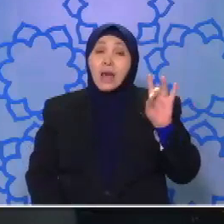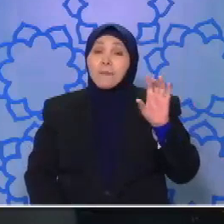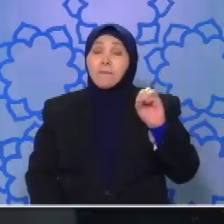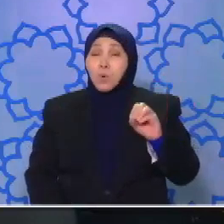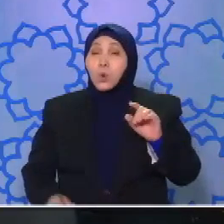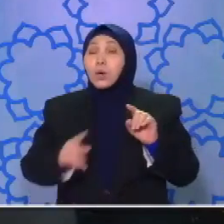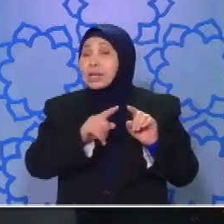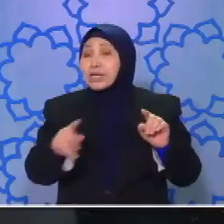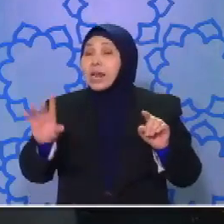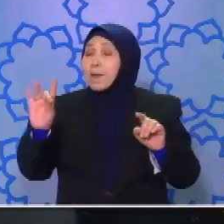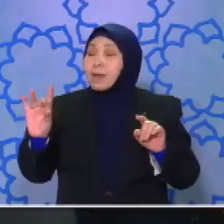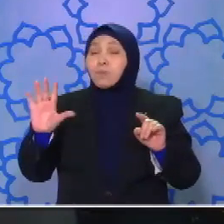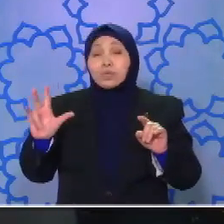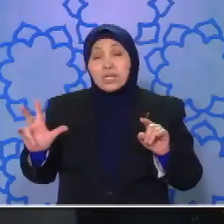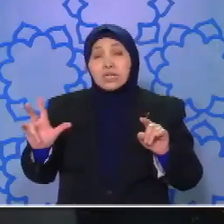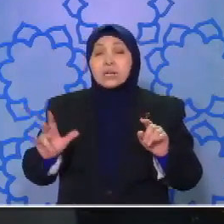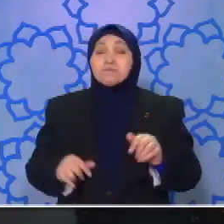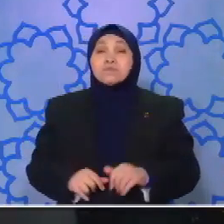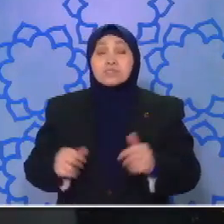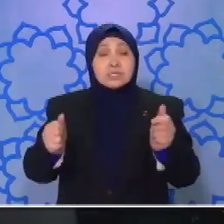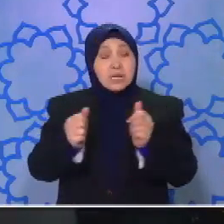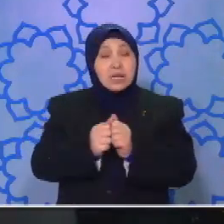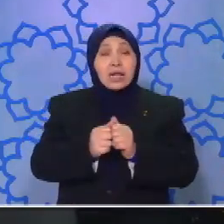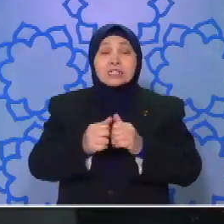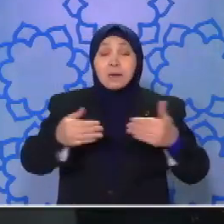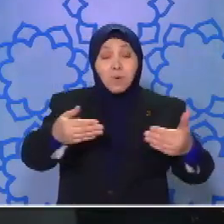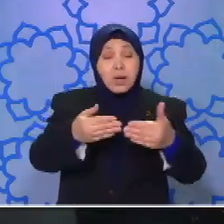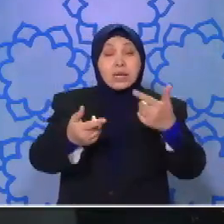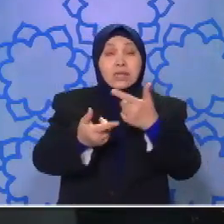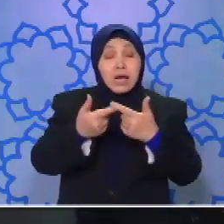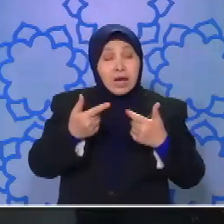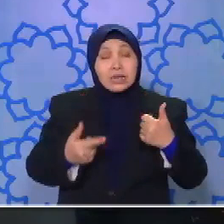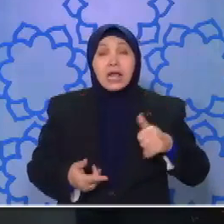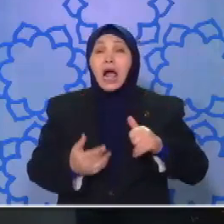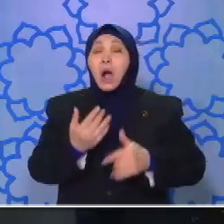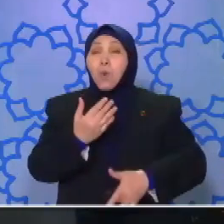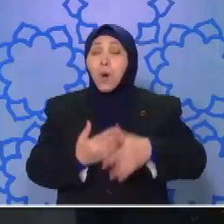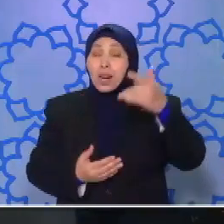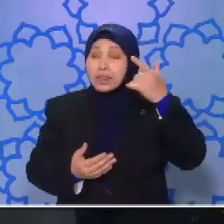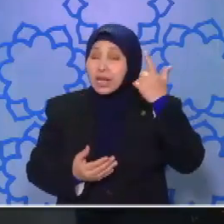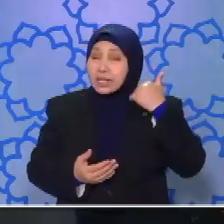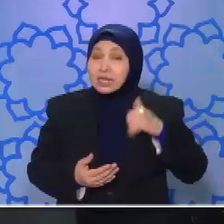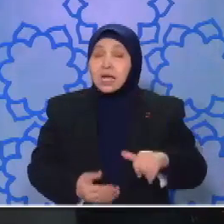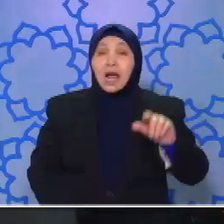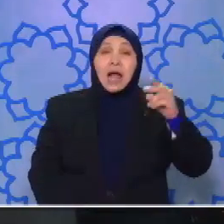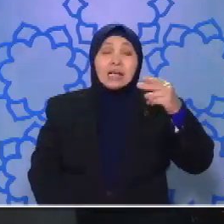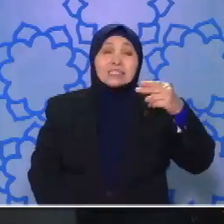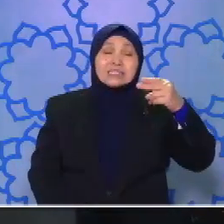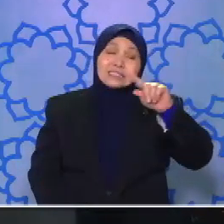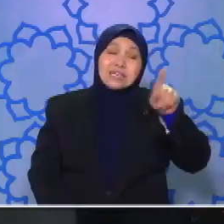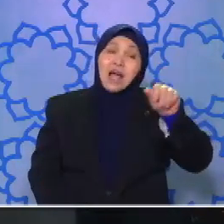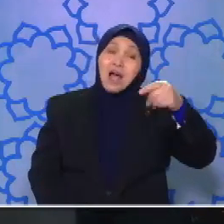hingga 83 dengan sambungan daripada awal tadi, maqam ataupun tarannum ajam ataupun jiharkah.